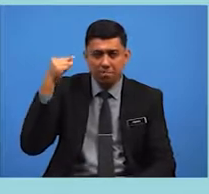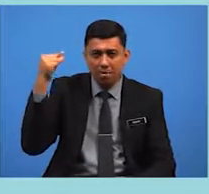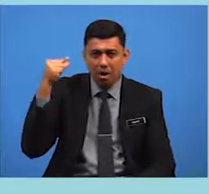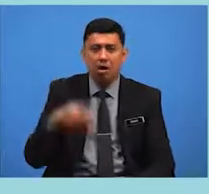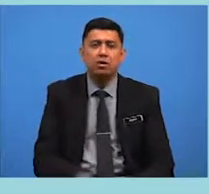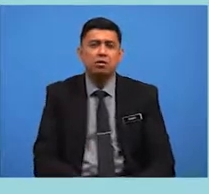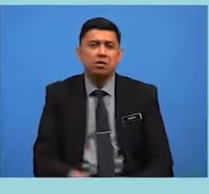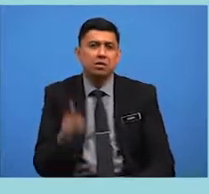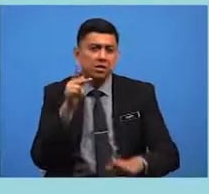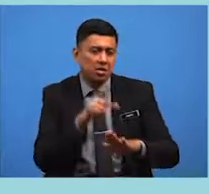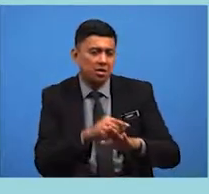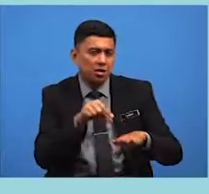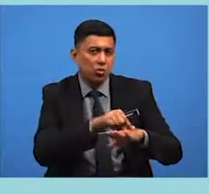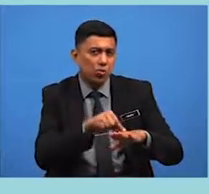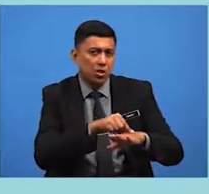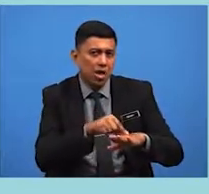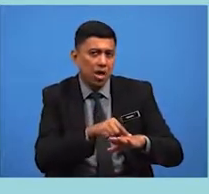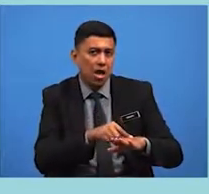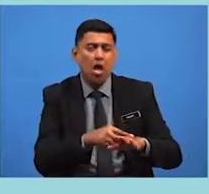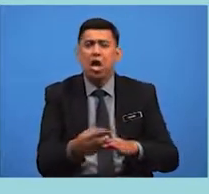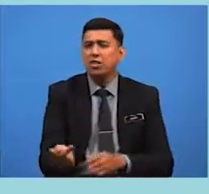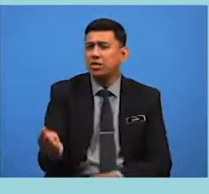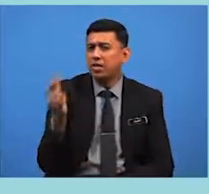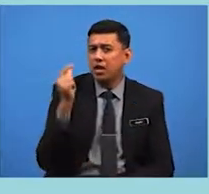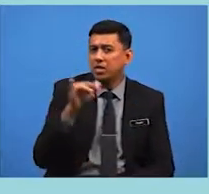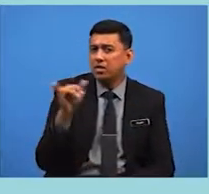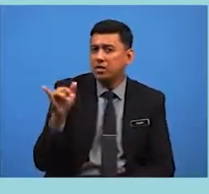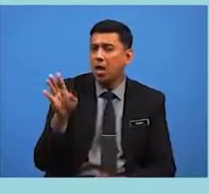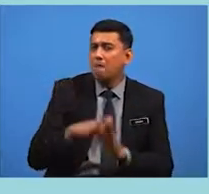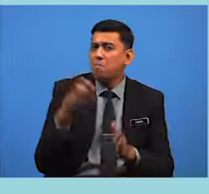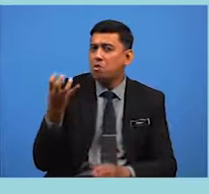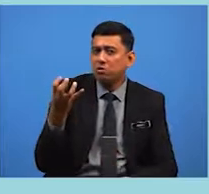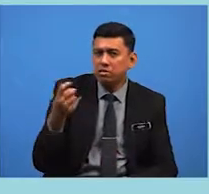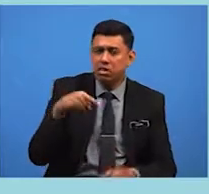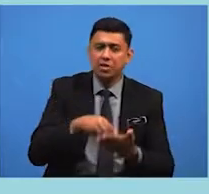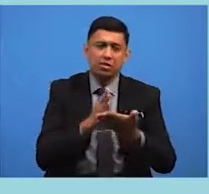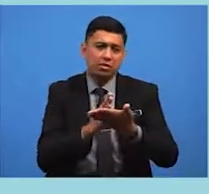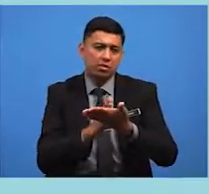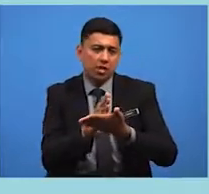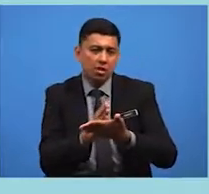Ketika temulang kudratnya bergetar di tengah rimba.